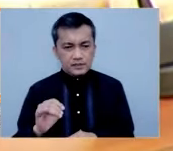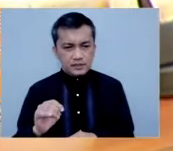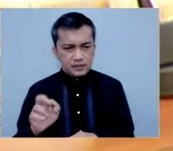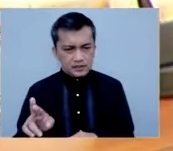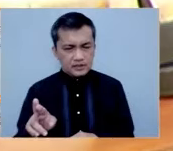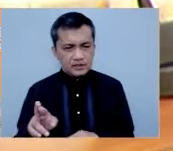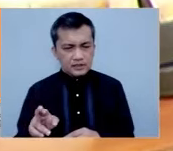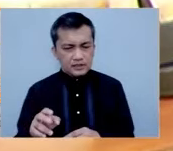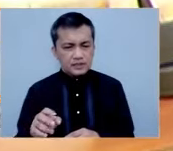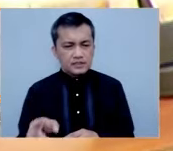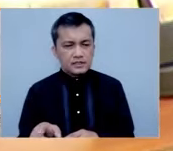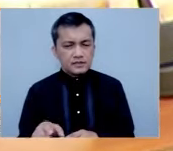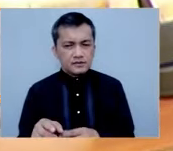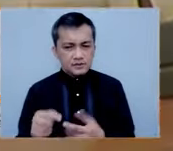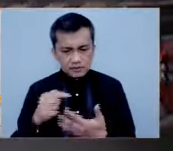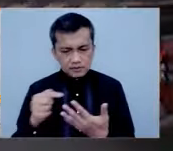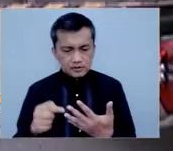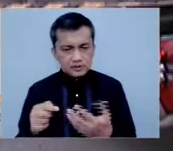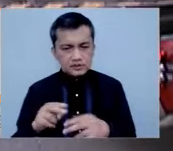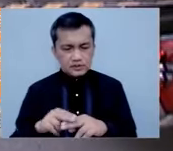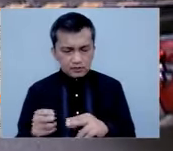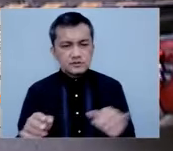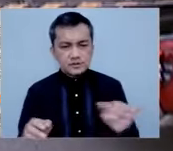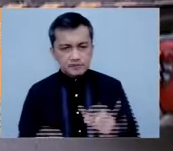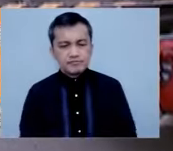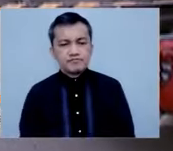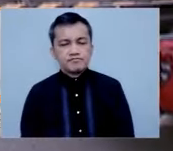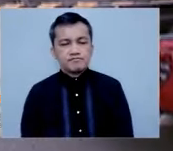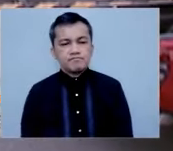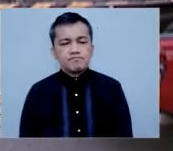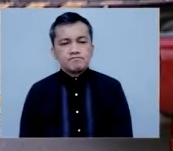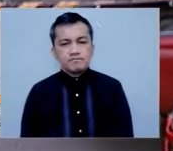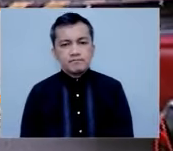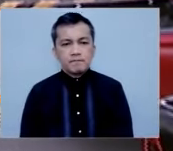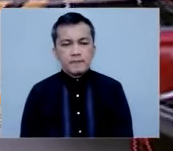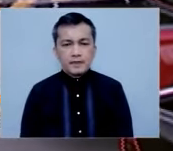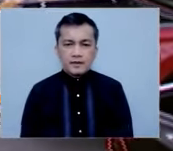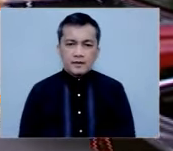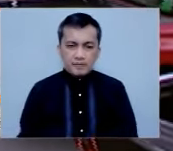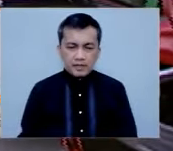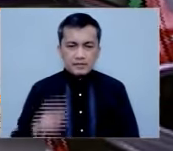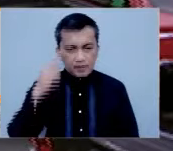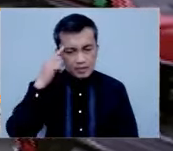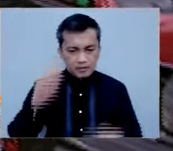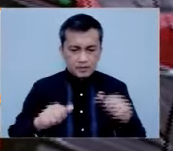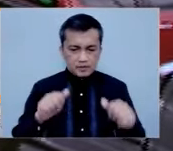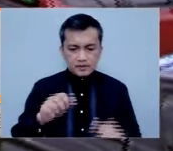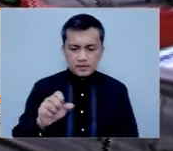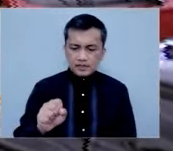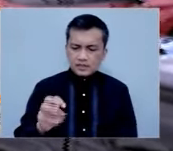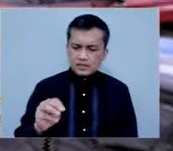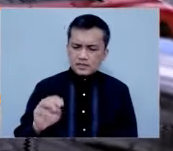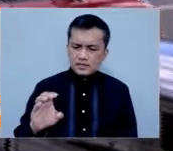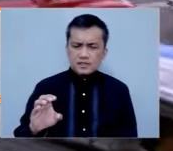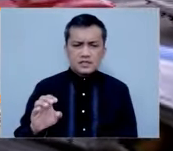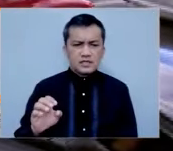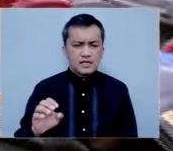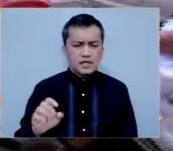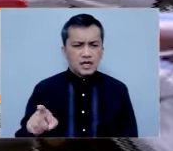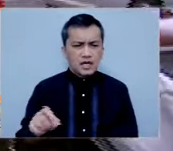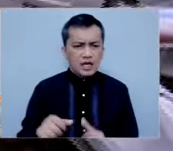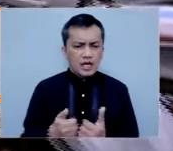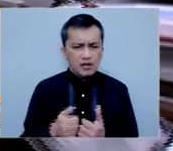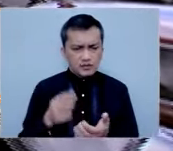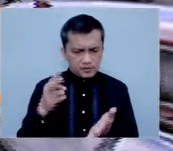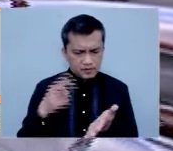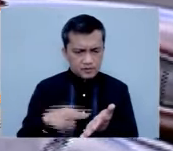yung SANEDA regarding the discounting. Yun nga lang, may agam-agam ang San Miguel kung paano ang pag-verify sa mga kwalipikado